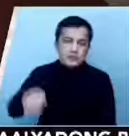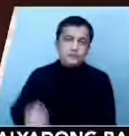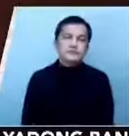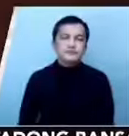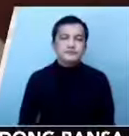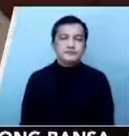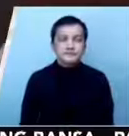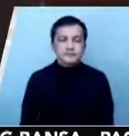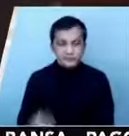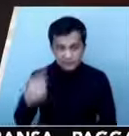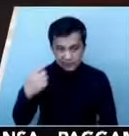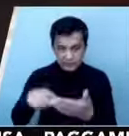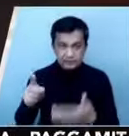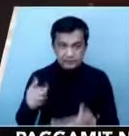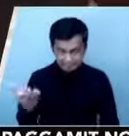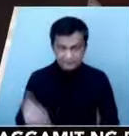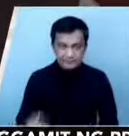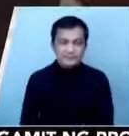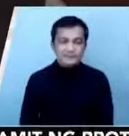natin.